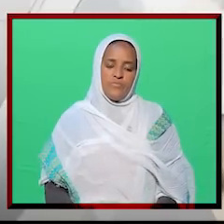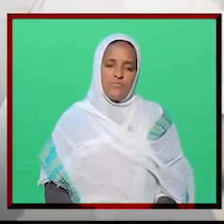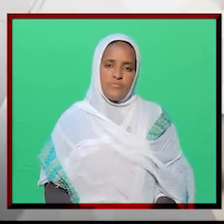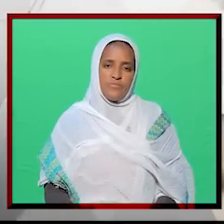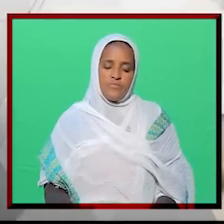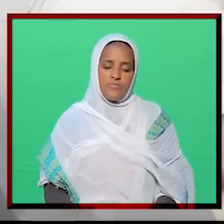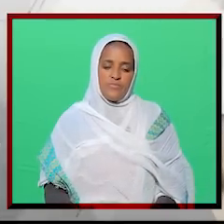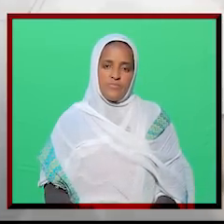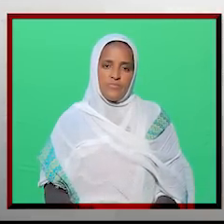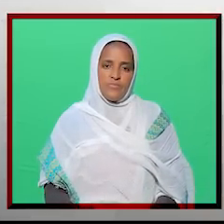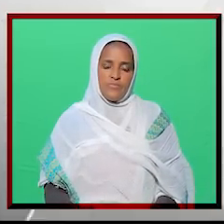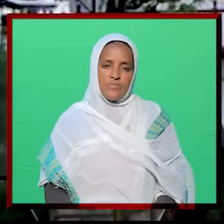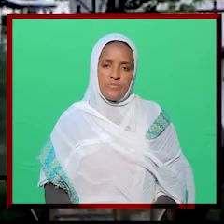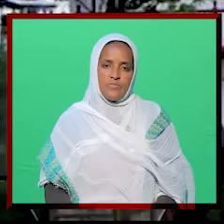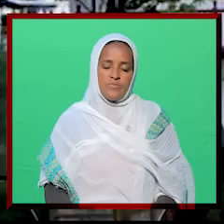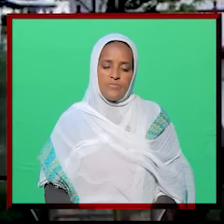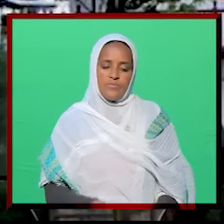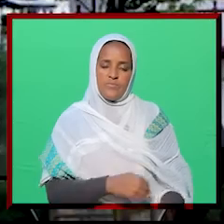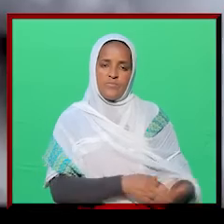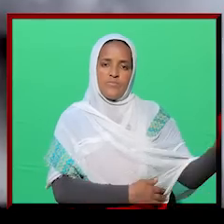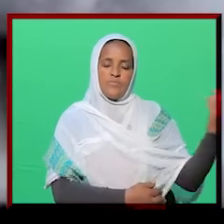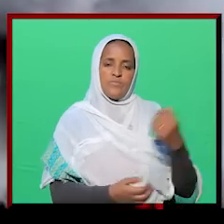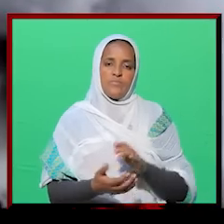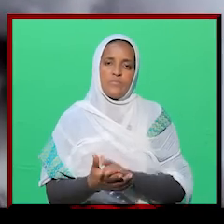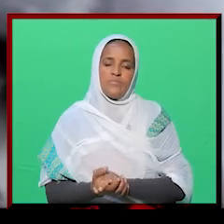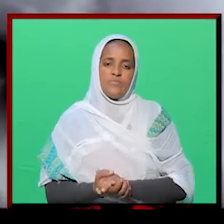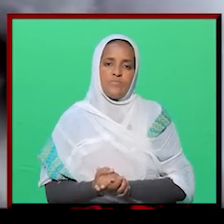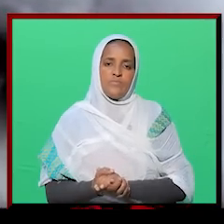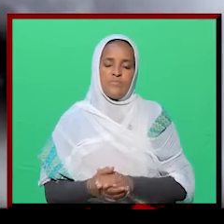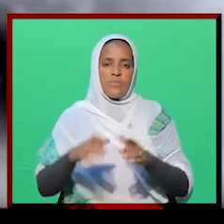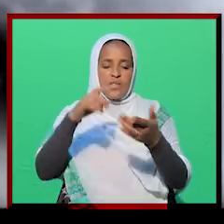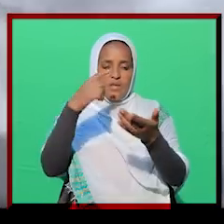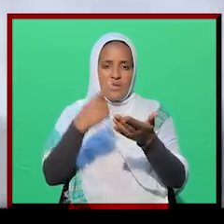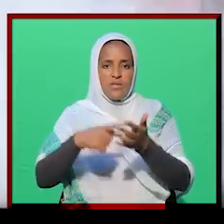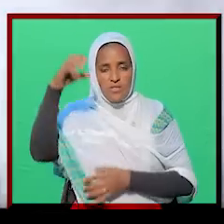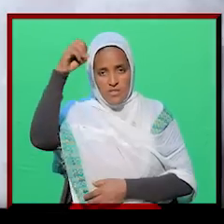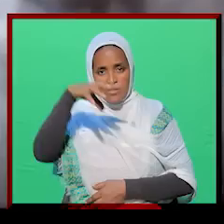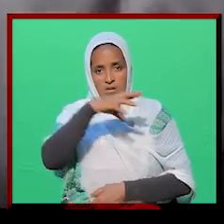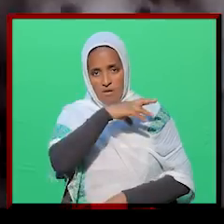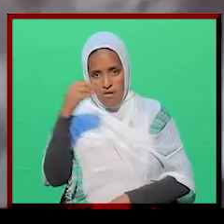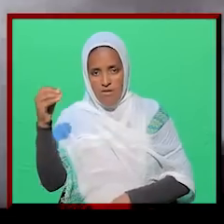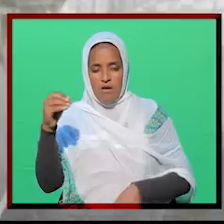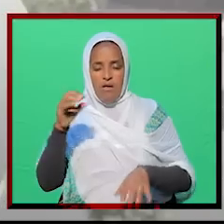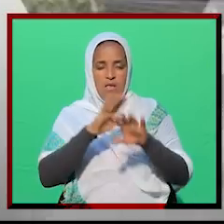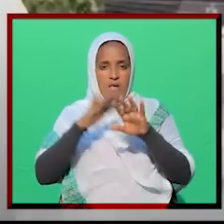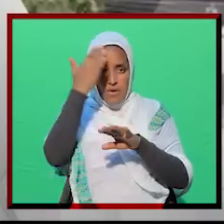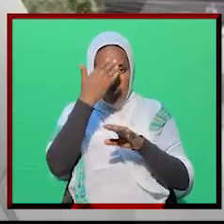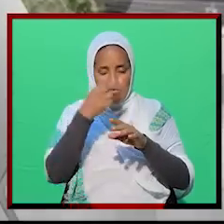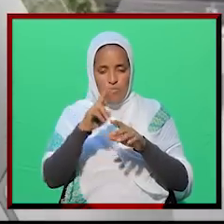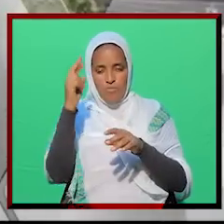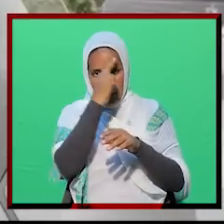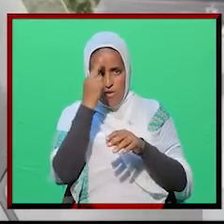ጆሮአችንን እንድንሰጠውና ትልቅ ጉዳይ መሆኑን ሁላችንም እንድንመለከተው በማሰብ ይህንን መርሃ ግብር